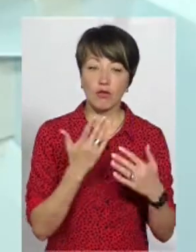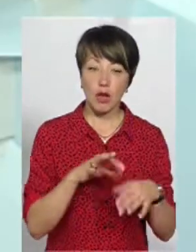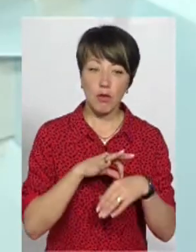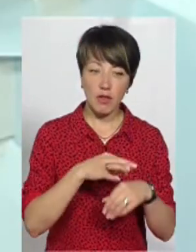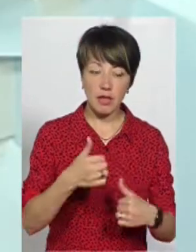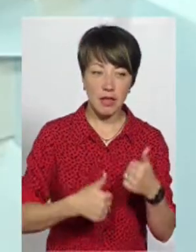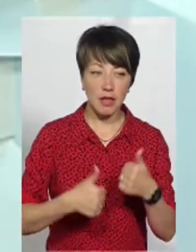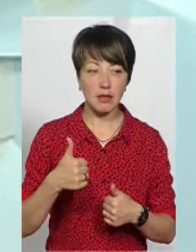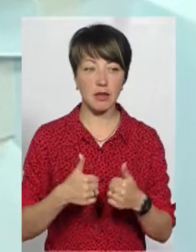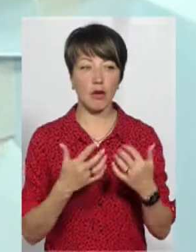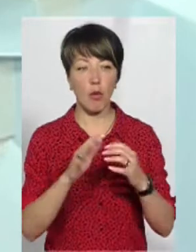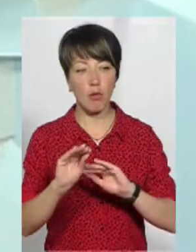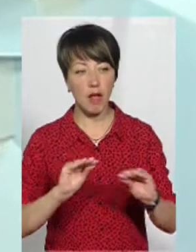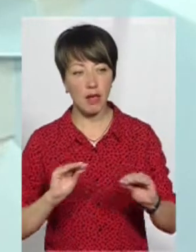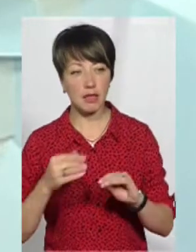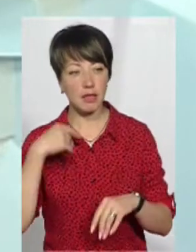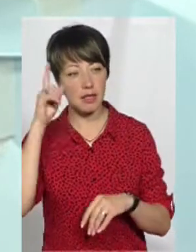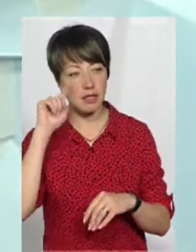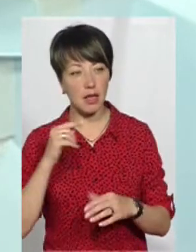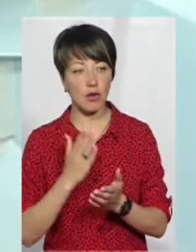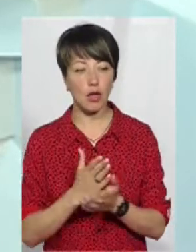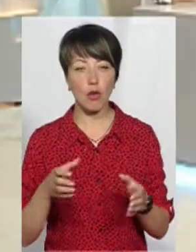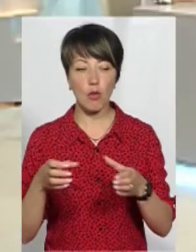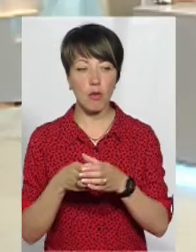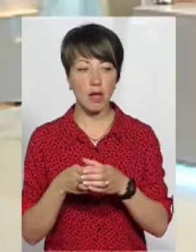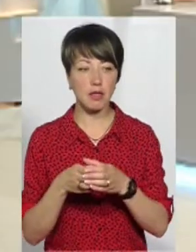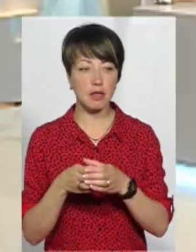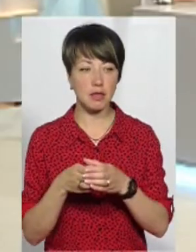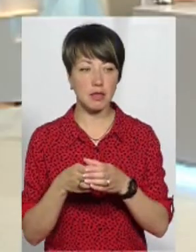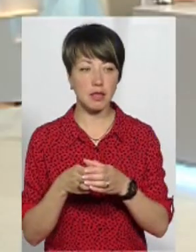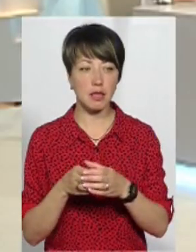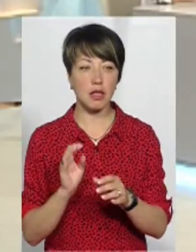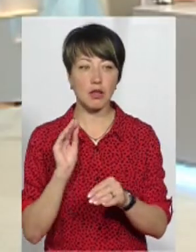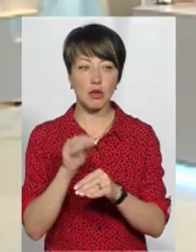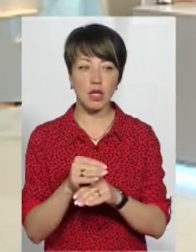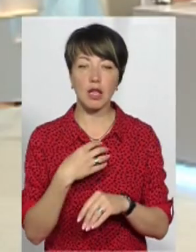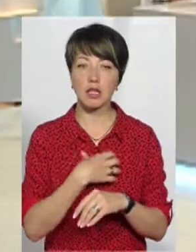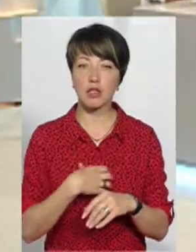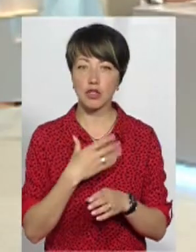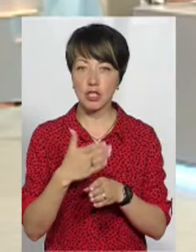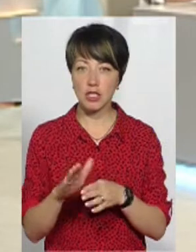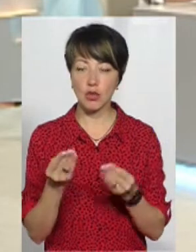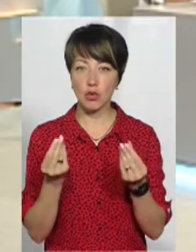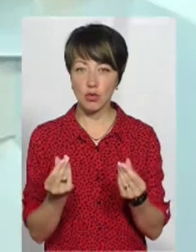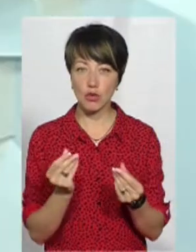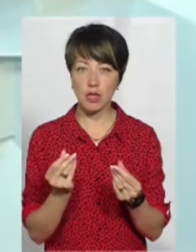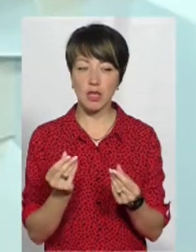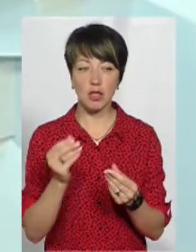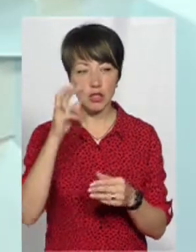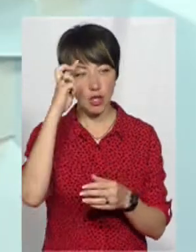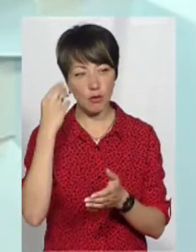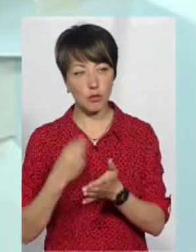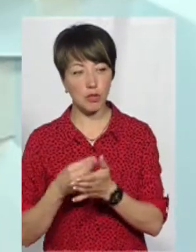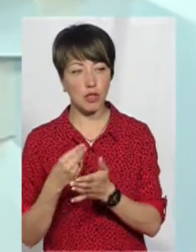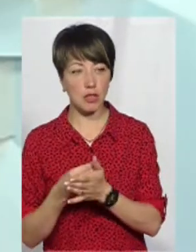провели тендери, вже обладнали. Я знаю, що є громади, які додали значну частину до цих коштів субвенції з